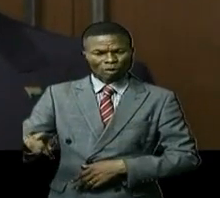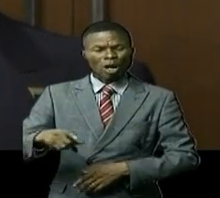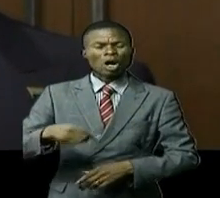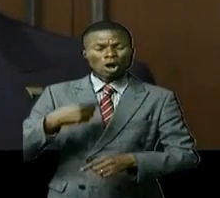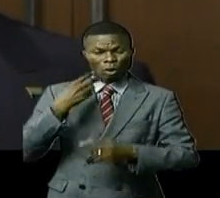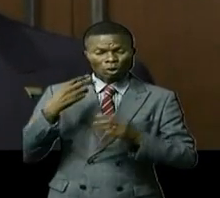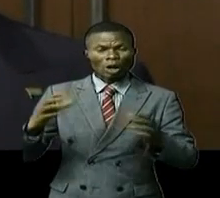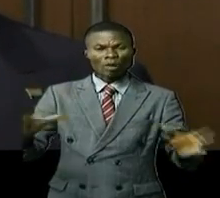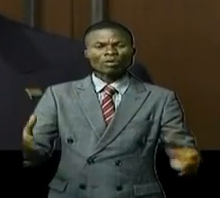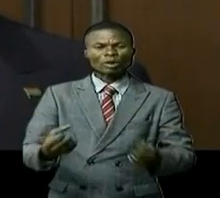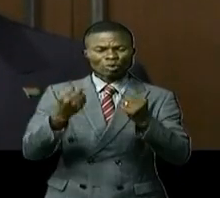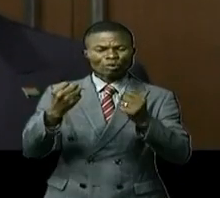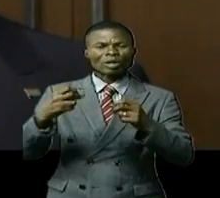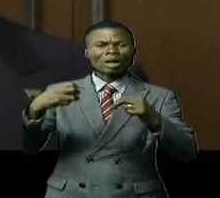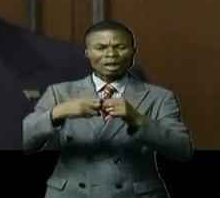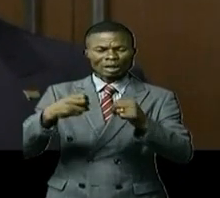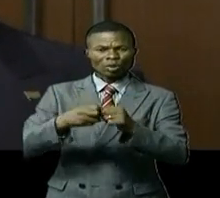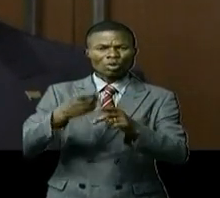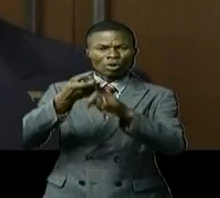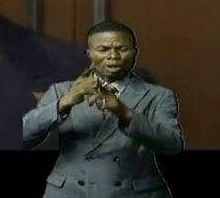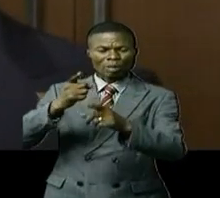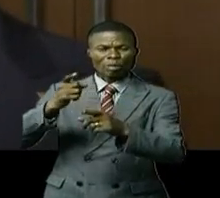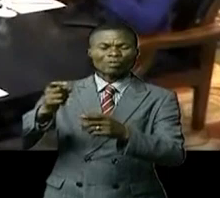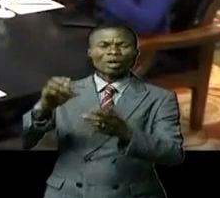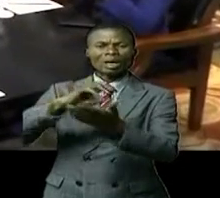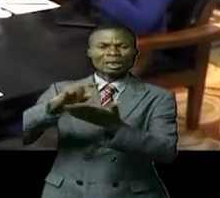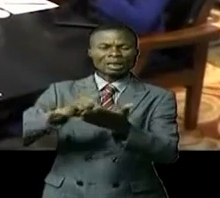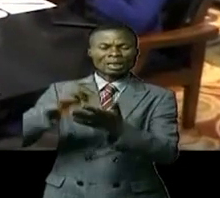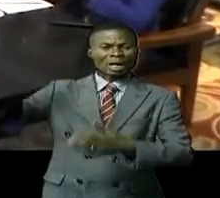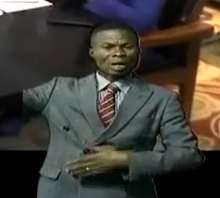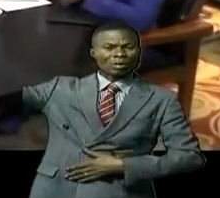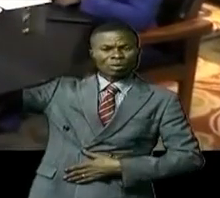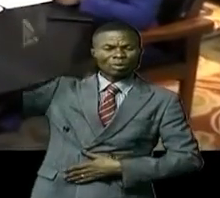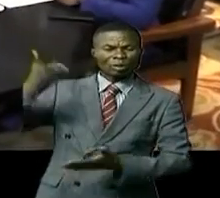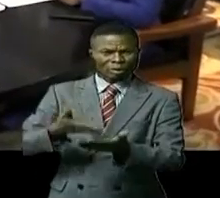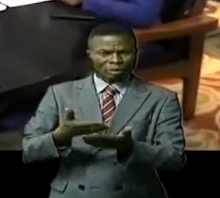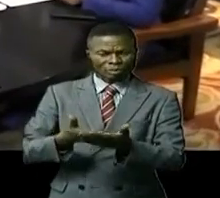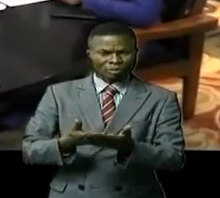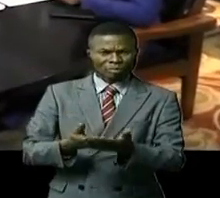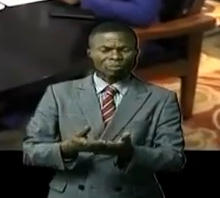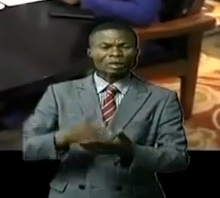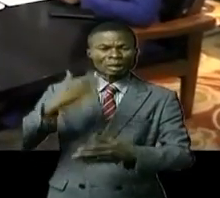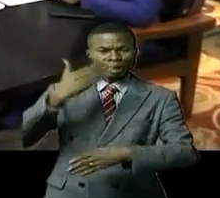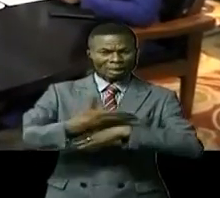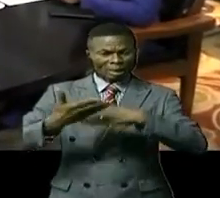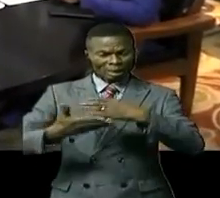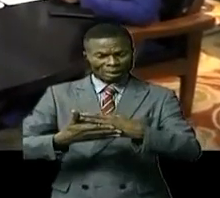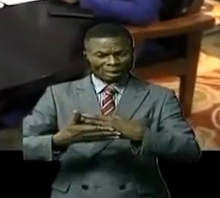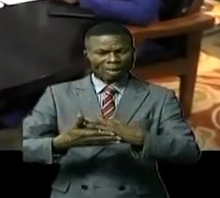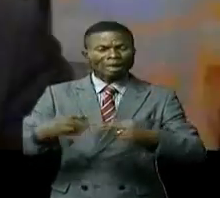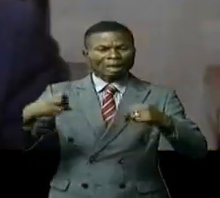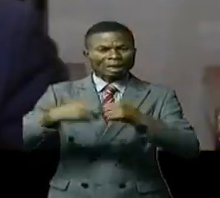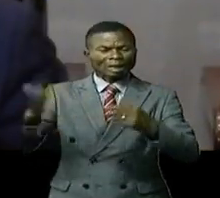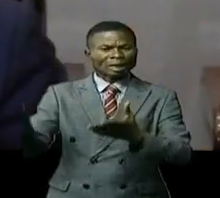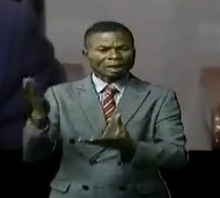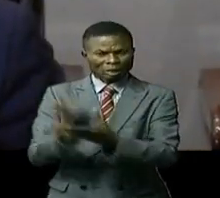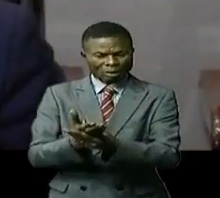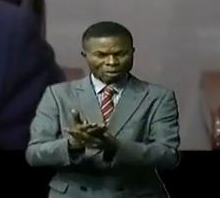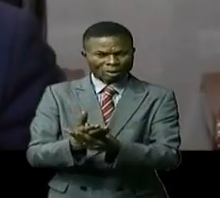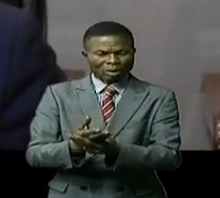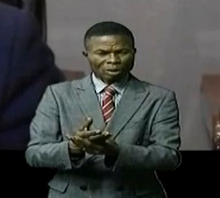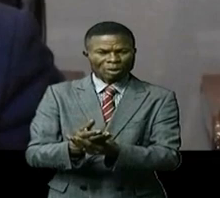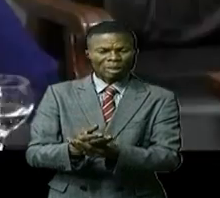à avoir l'électricité qui sera fournie par cette centrale. Sachez que la matérialisation de ces contrats intervient après